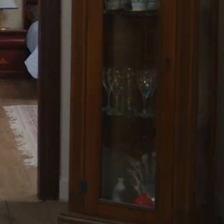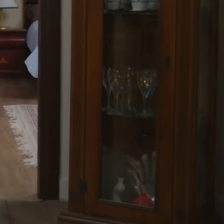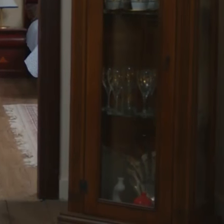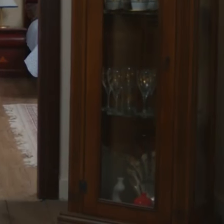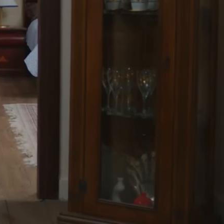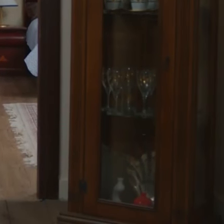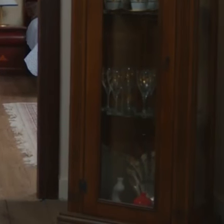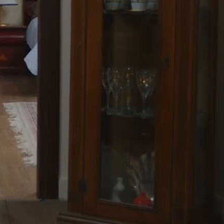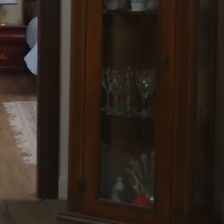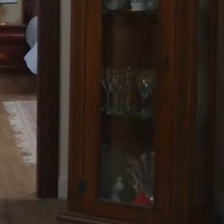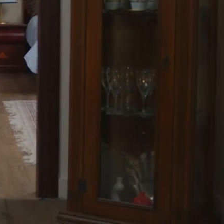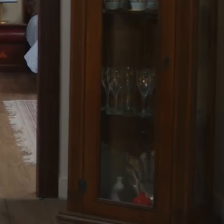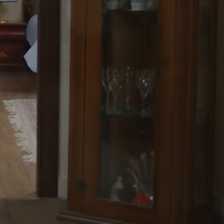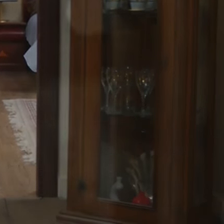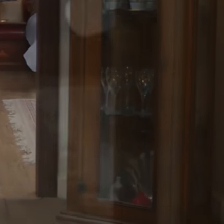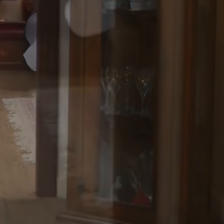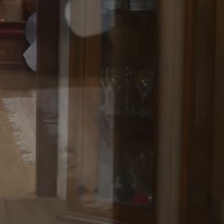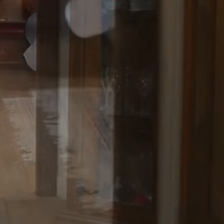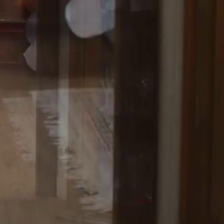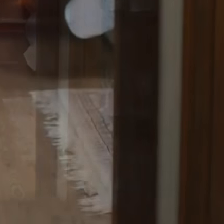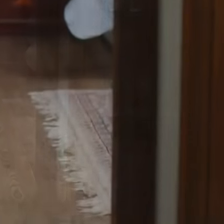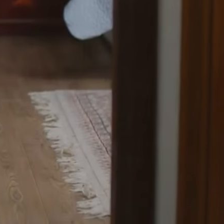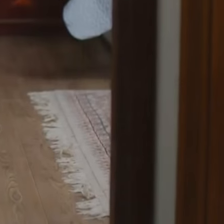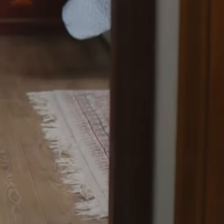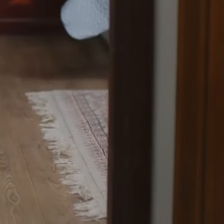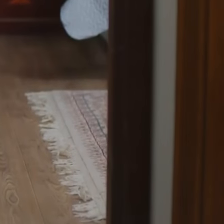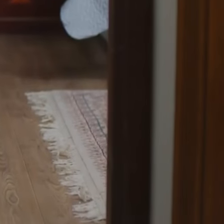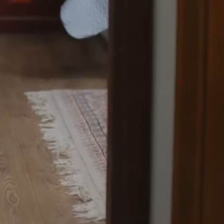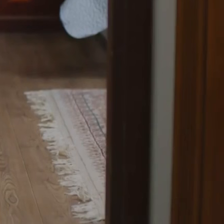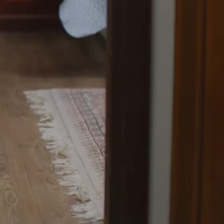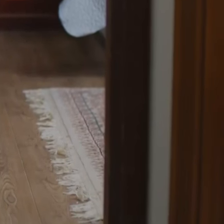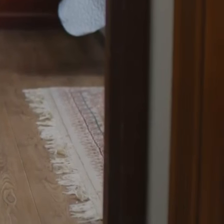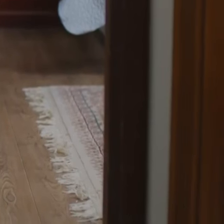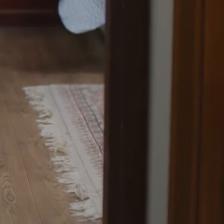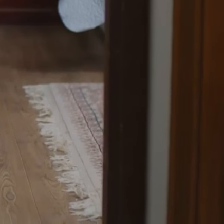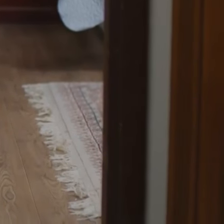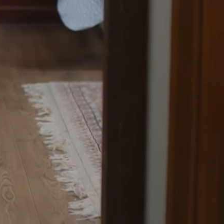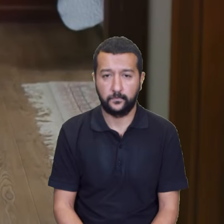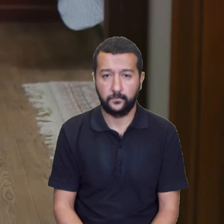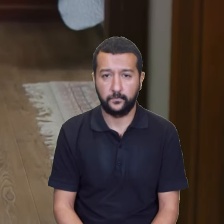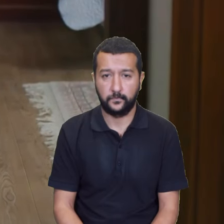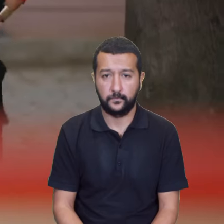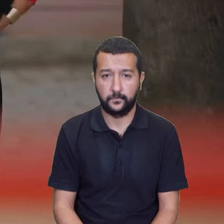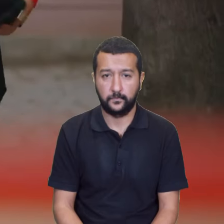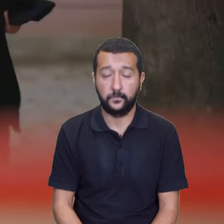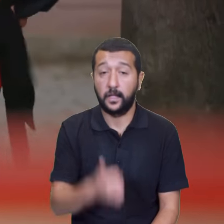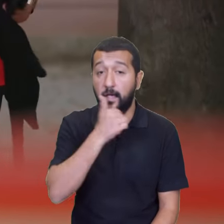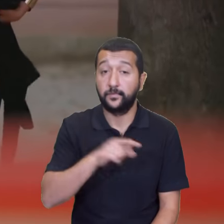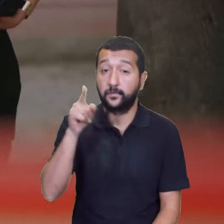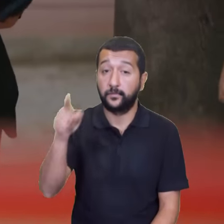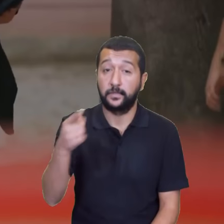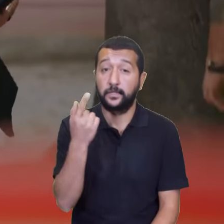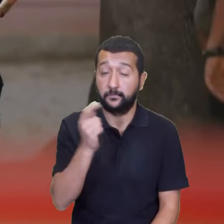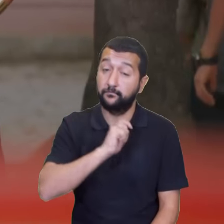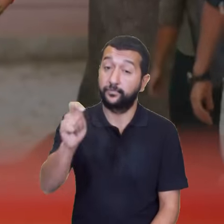Münir'in odasında kapıdan girişteki sandık kapağı açık duruyor. İçinde mavi bavul dik şekilde bırakılmış. Abime de ince